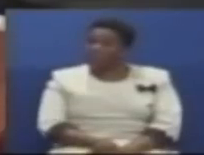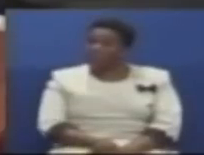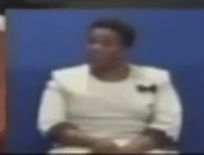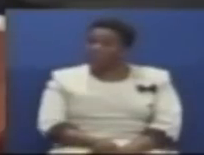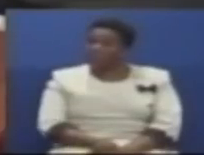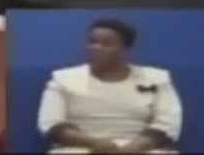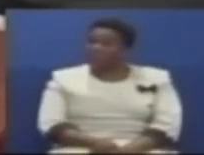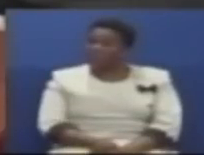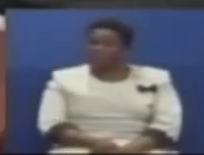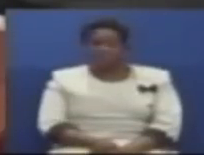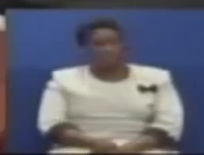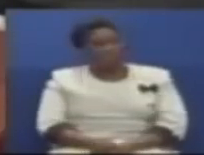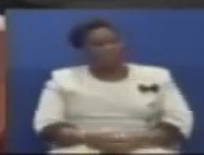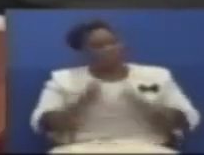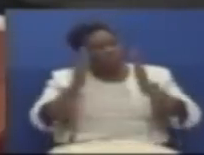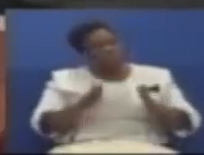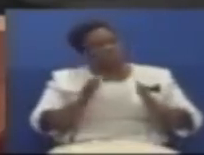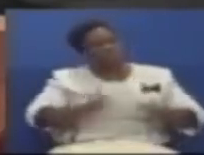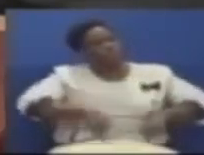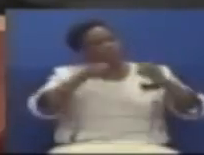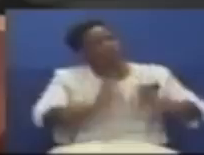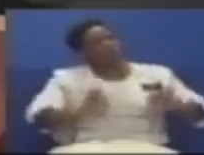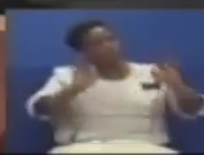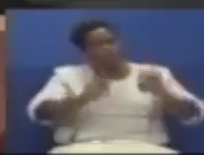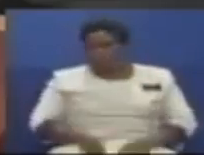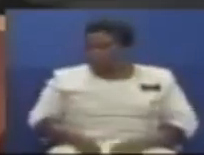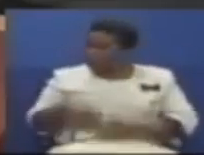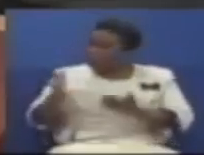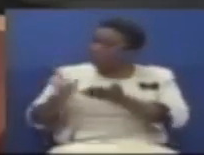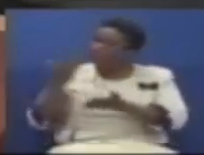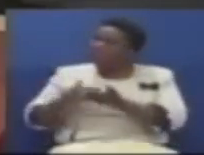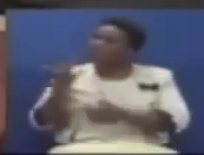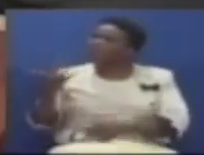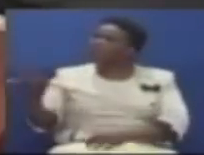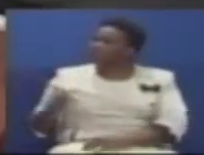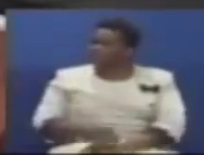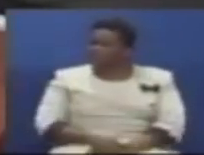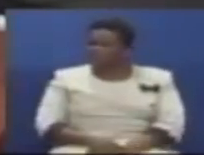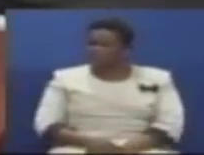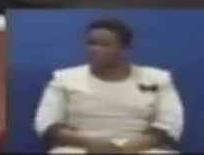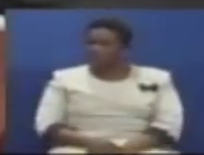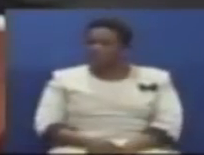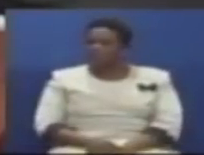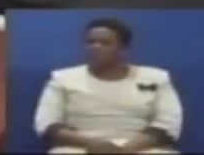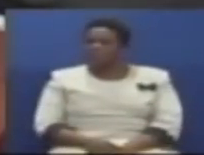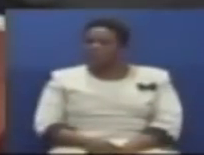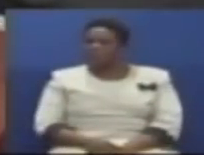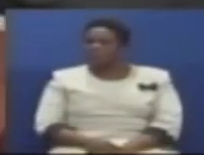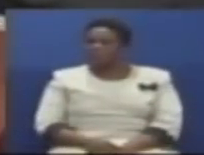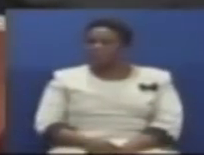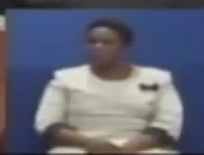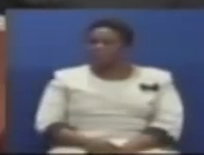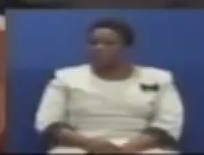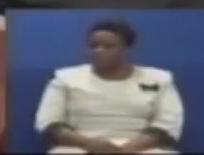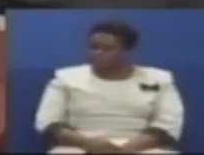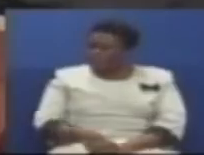Si utawala bora alisema hapo mheshimiwa. Ukurasa ngapi? Ukurasa ngapi? Ukurasa tena tunapanga mipango ya nchi